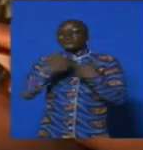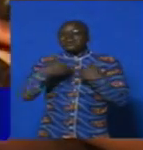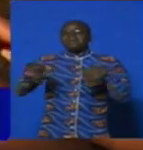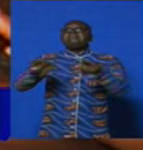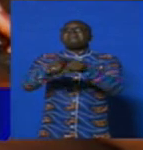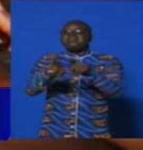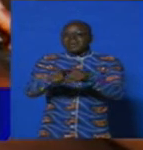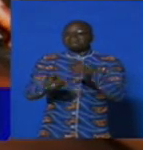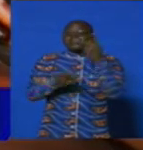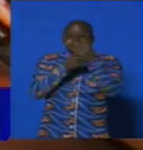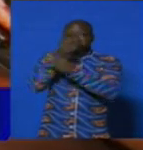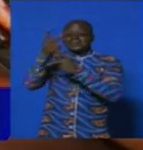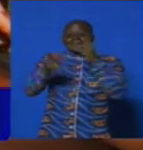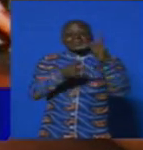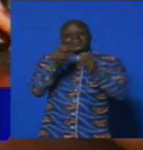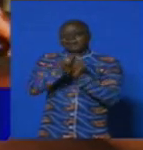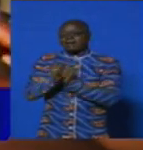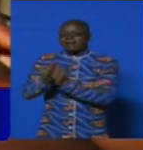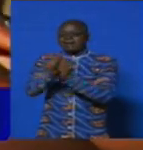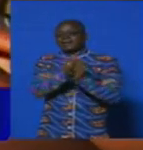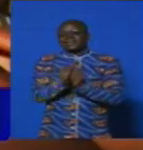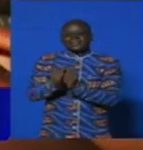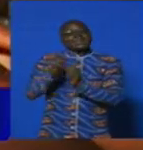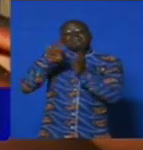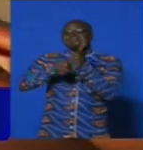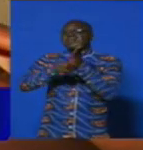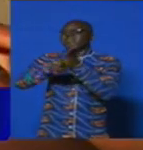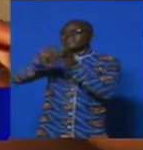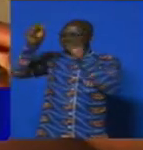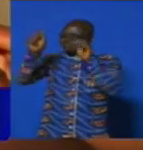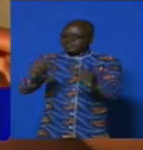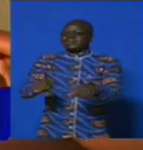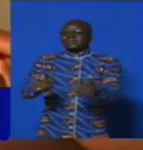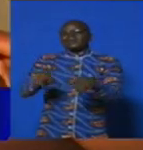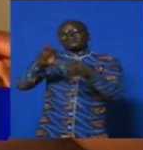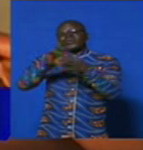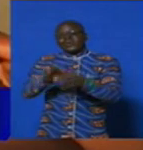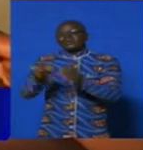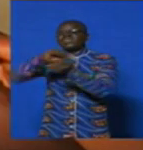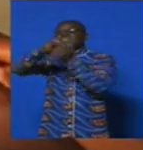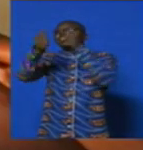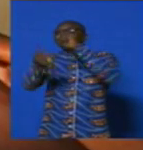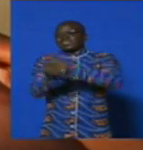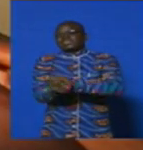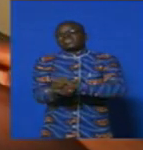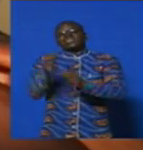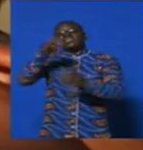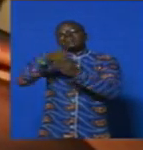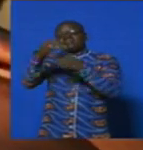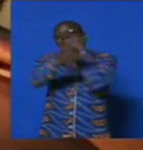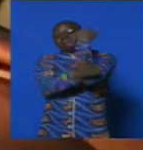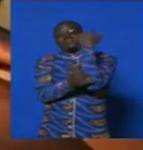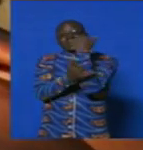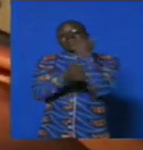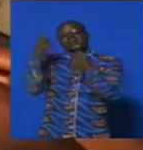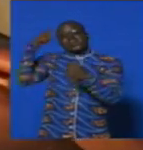surveiller l'ensemble des virus capables de se transformer en épidémie dans le pays pour